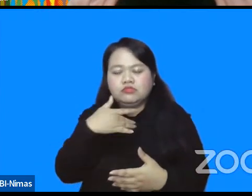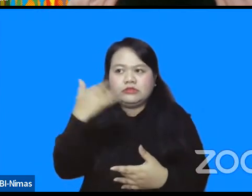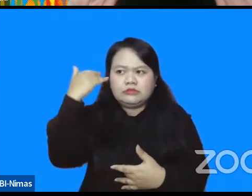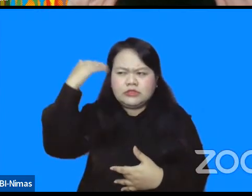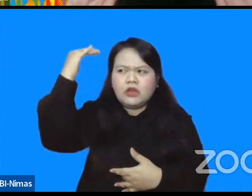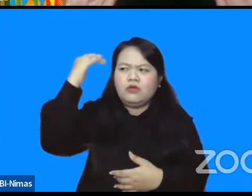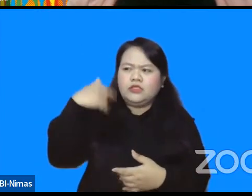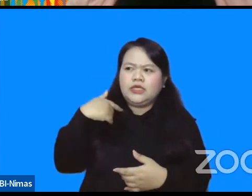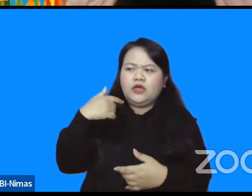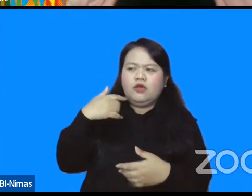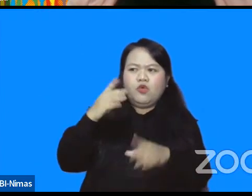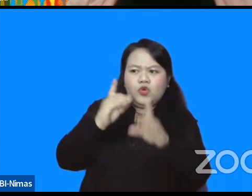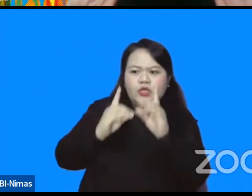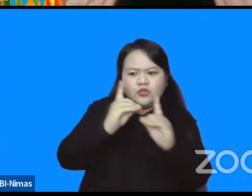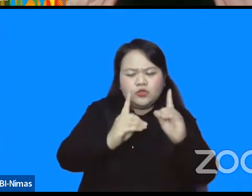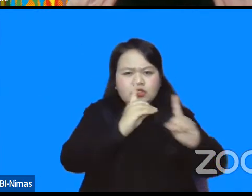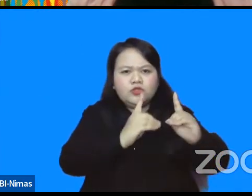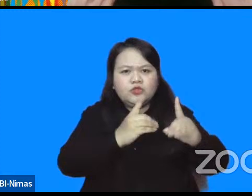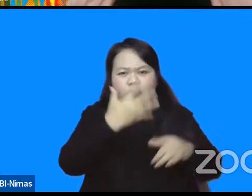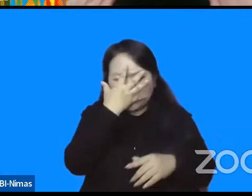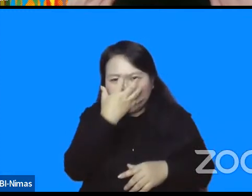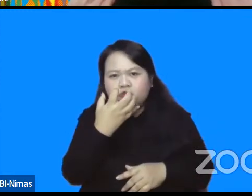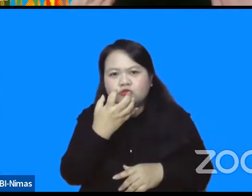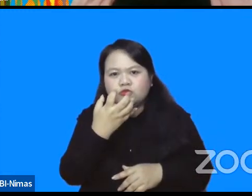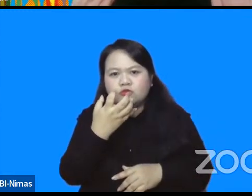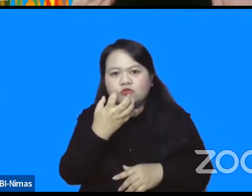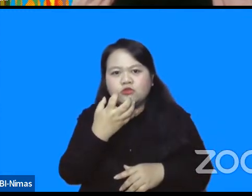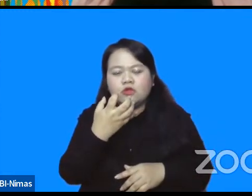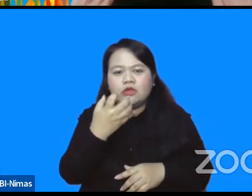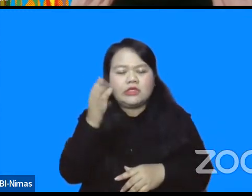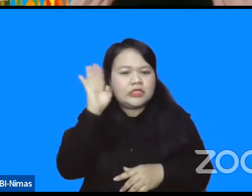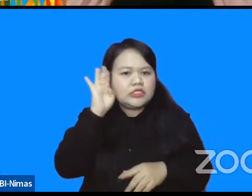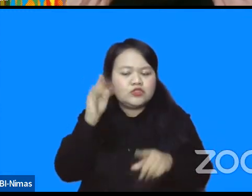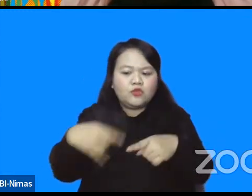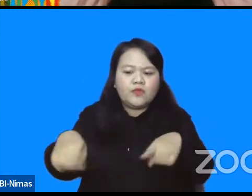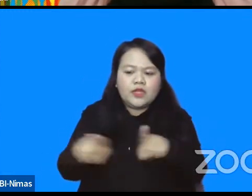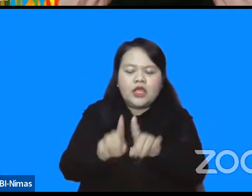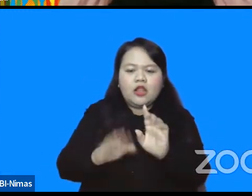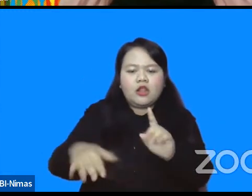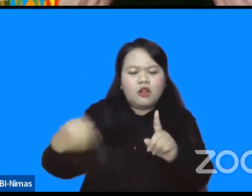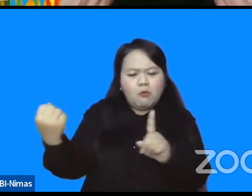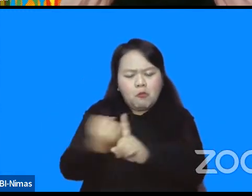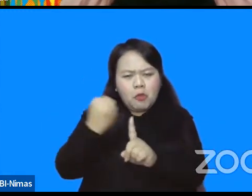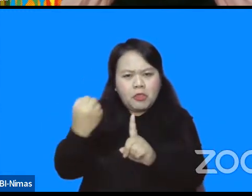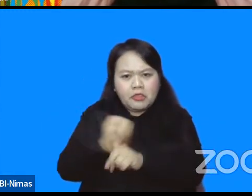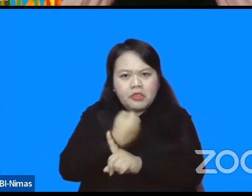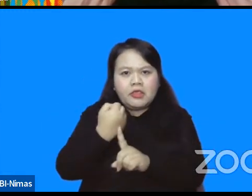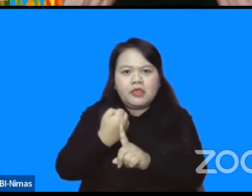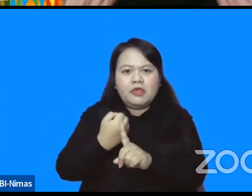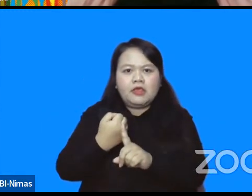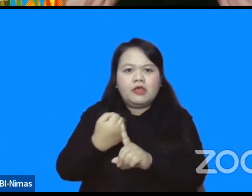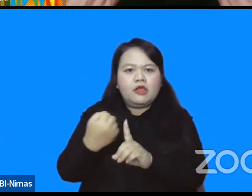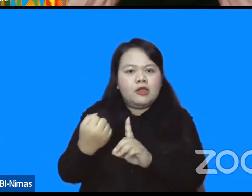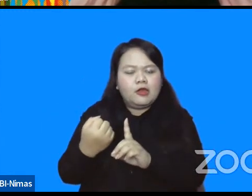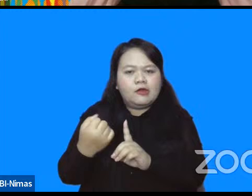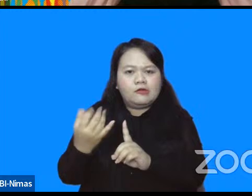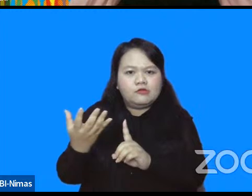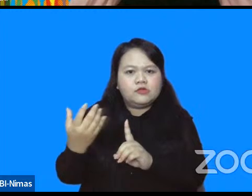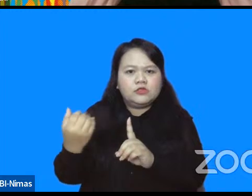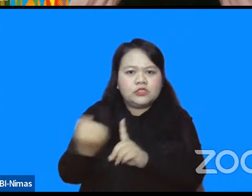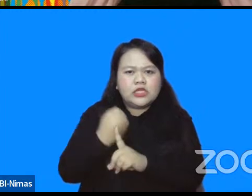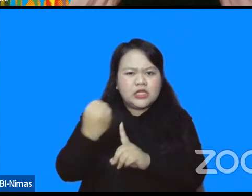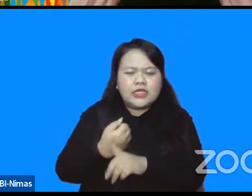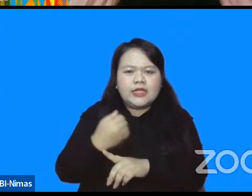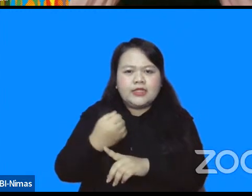dewasa mendiskusikan ini sangat serius gitu ya, isu perkawinan anak, bullying, tadi ya kekerasan apa ya, kekerasan